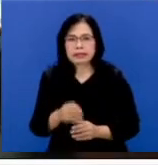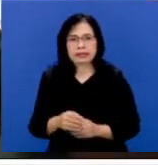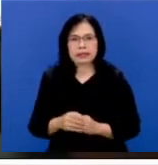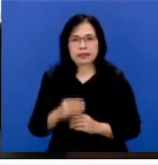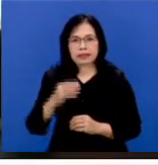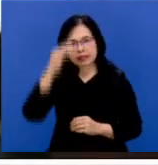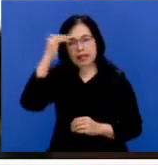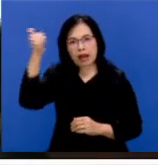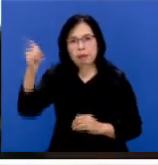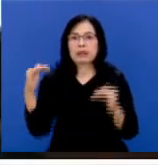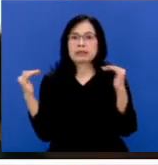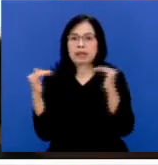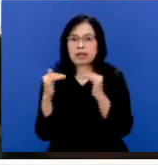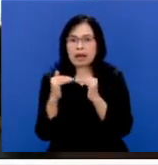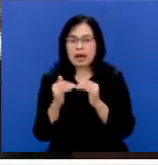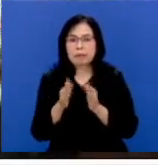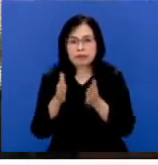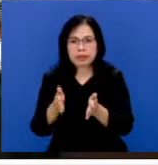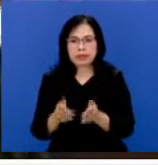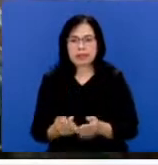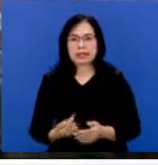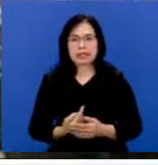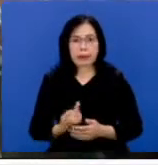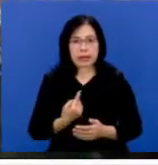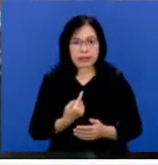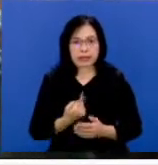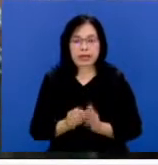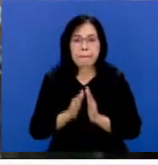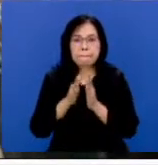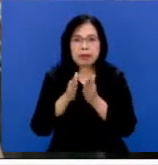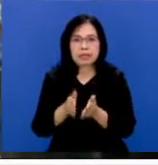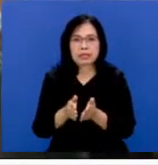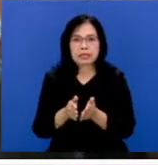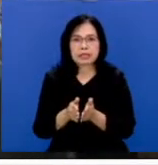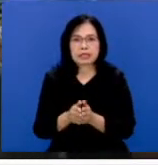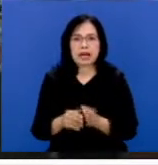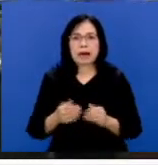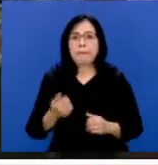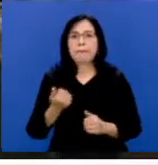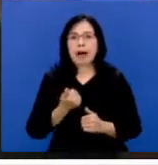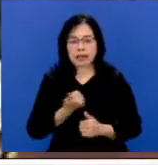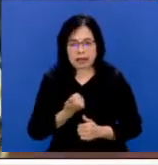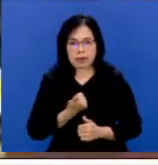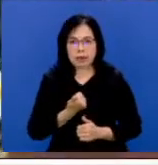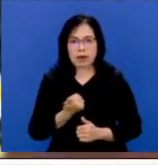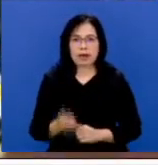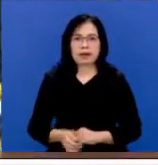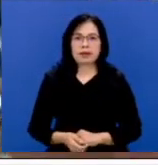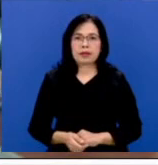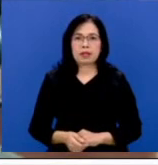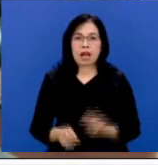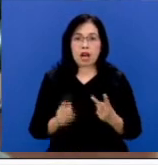dan kesetaraan prinsip independensi dan prinsip kepantasan dan kesopanan